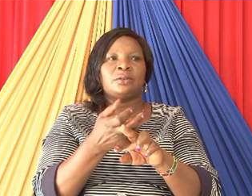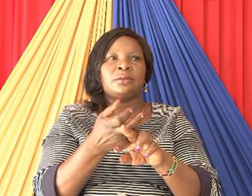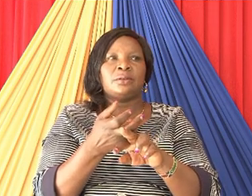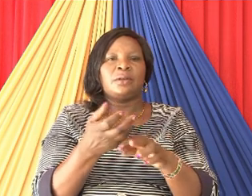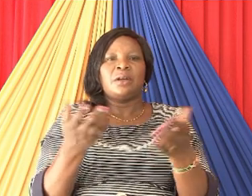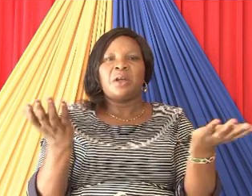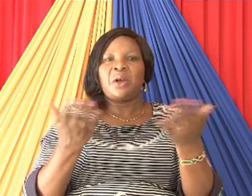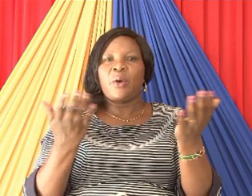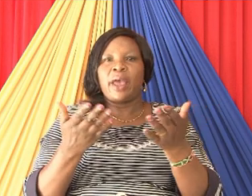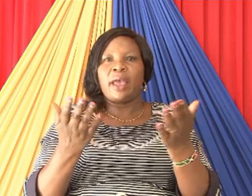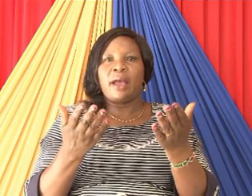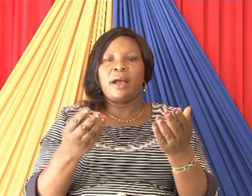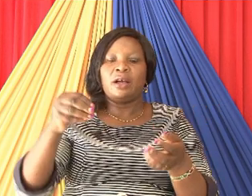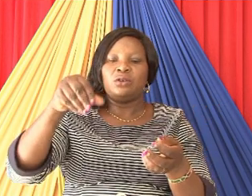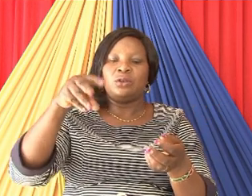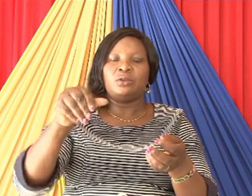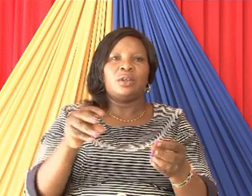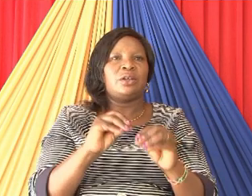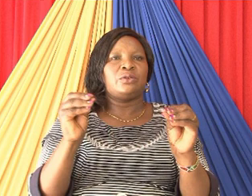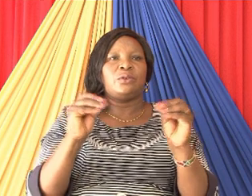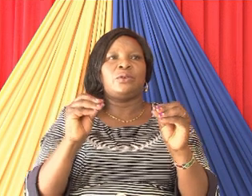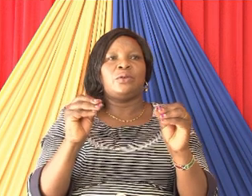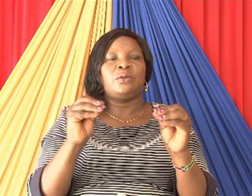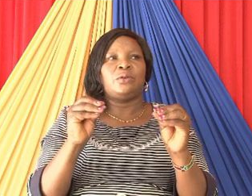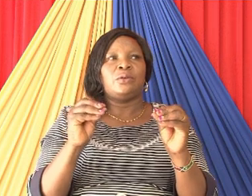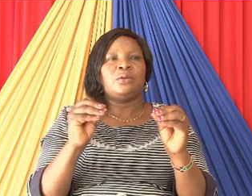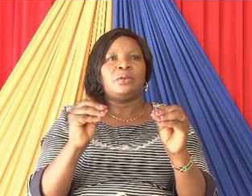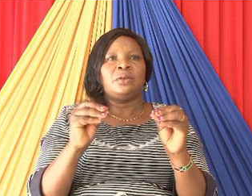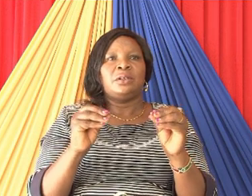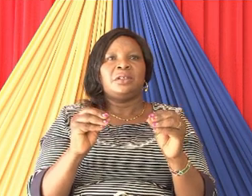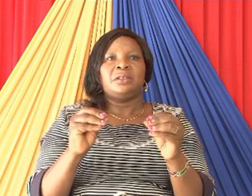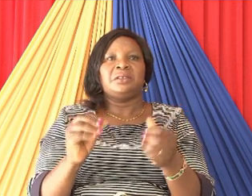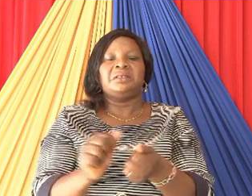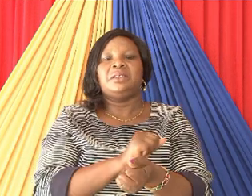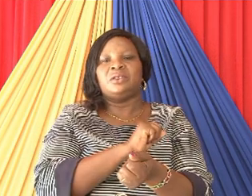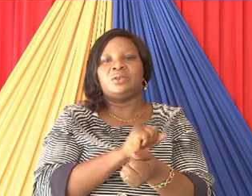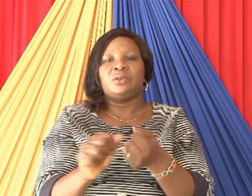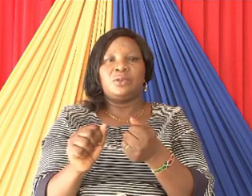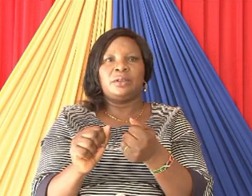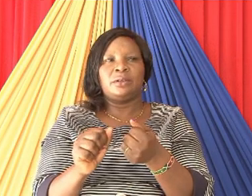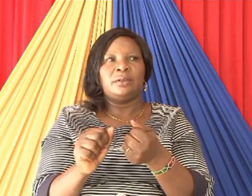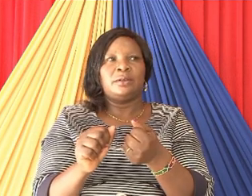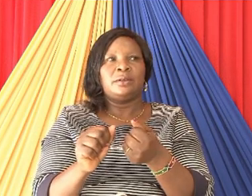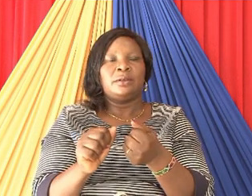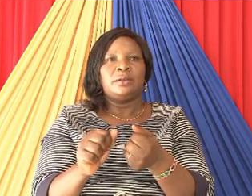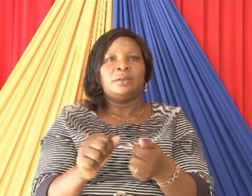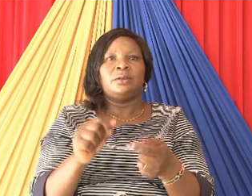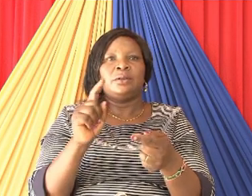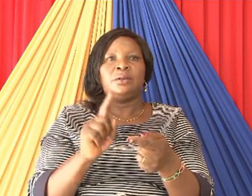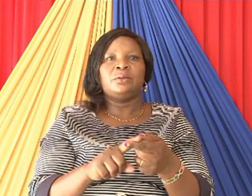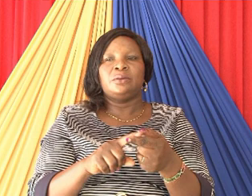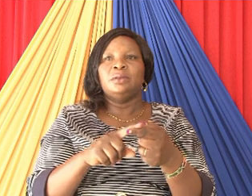na udongo mwingi. Mara zikaota kwa udongo kukosa